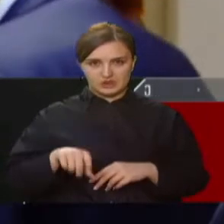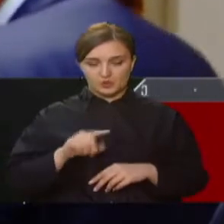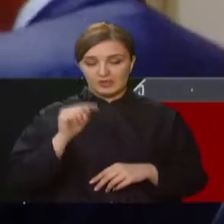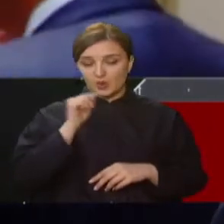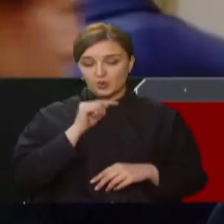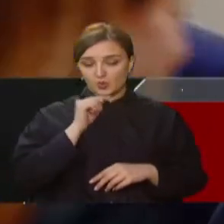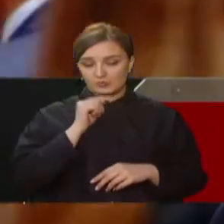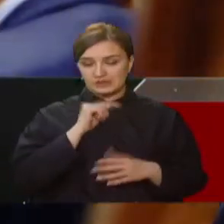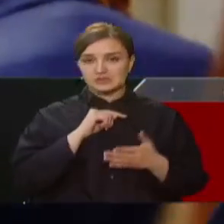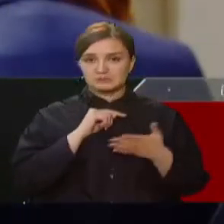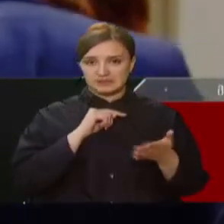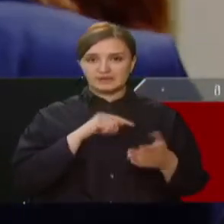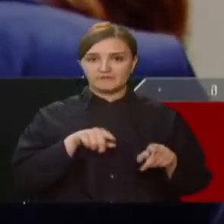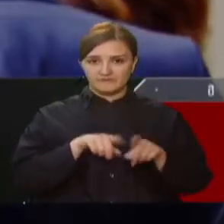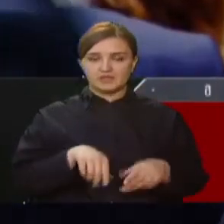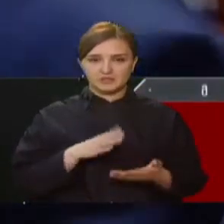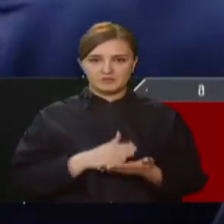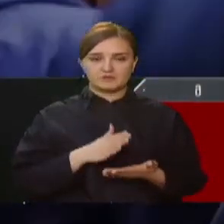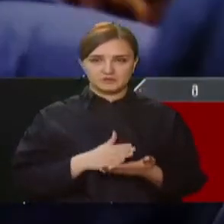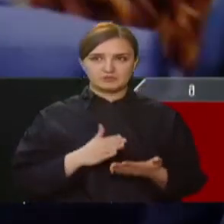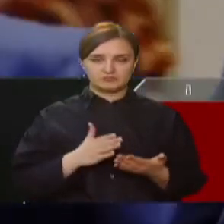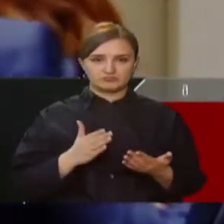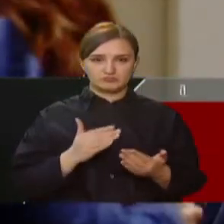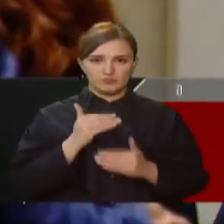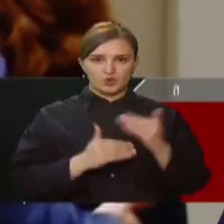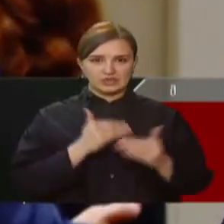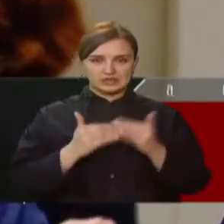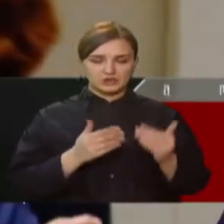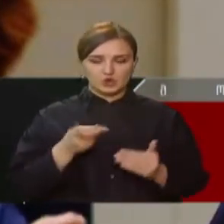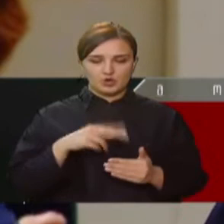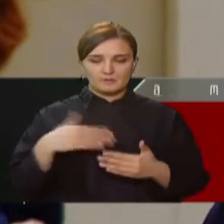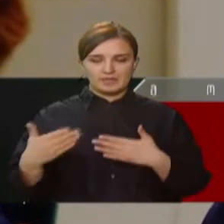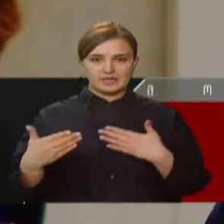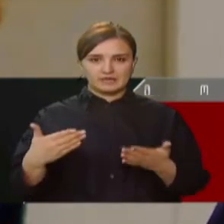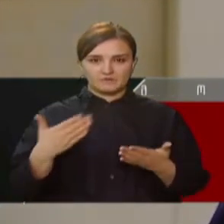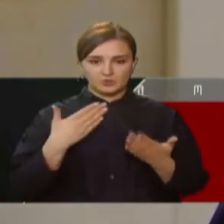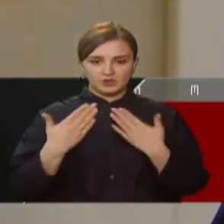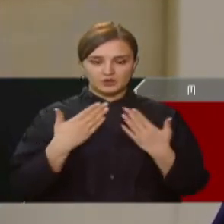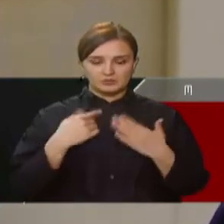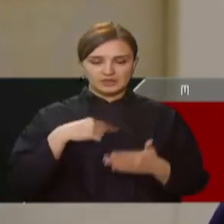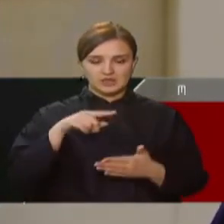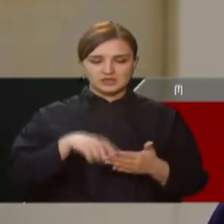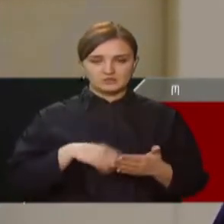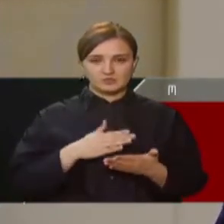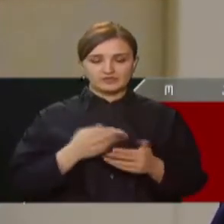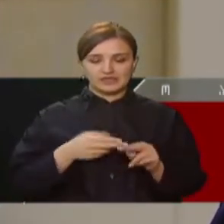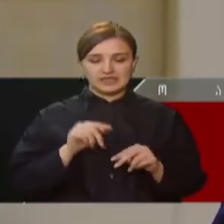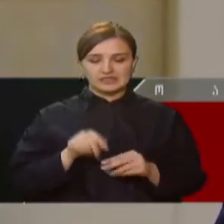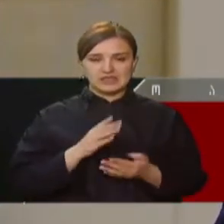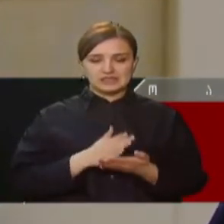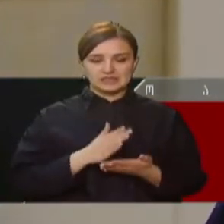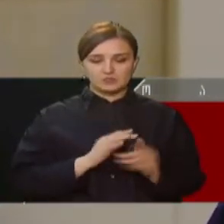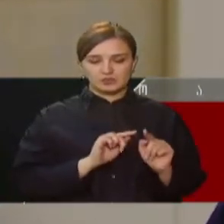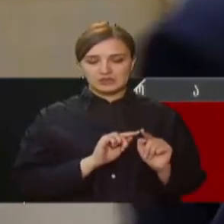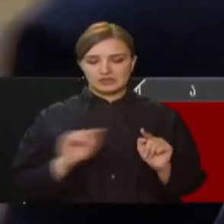economici sunt hrivați, cu acus, sakma au dedi progresi, vom trăi urti ertobebi, dar tu ne bulivarom, e sarcebule